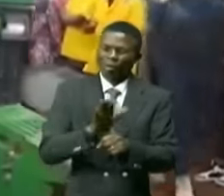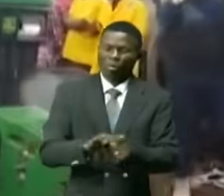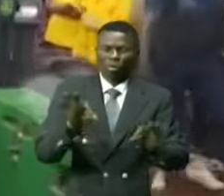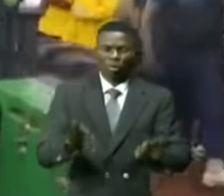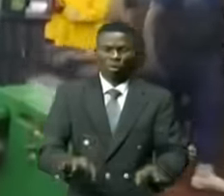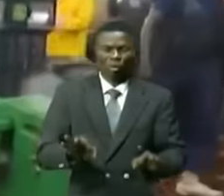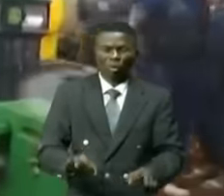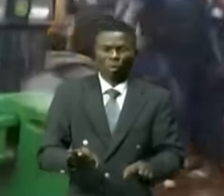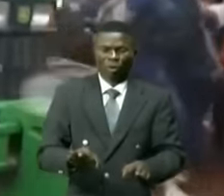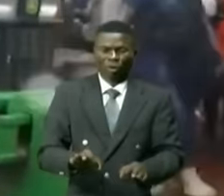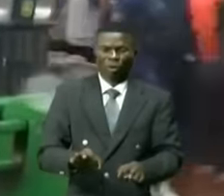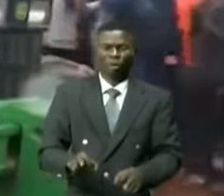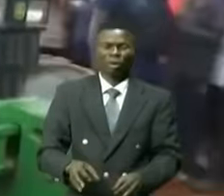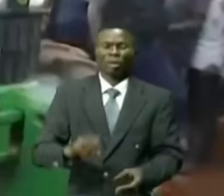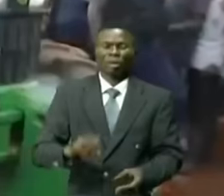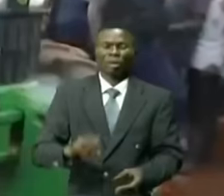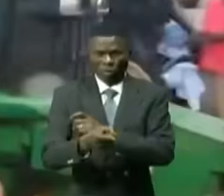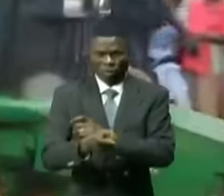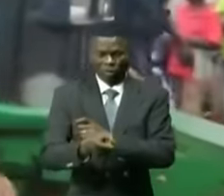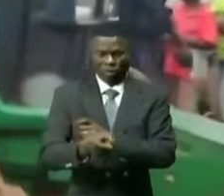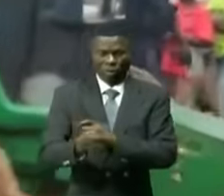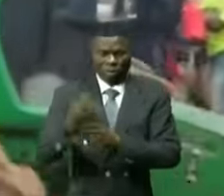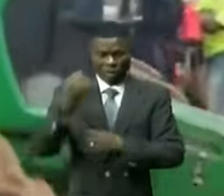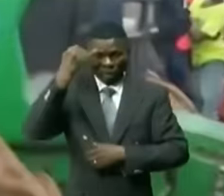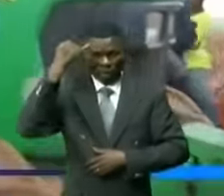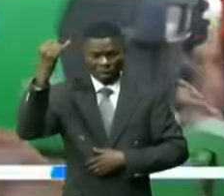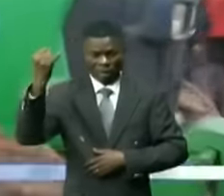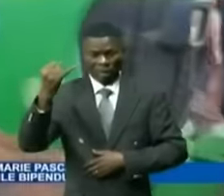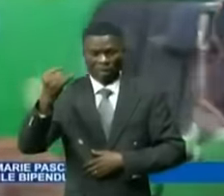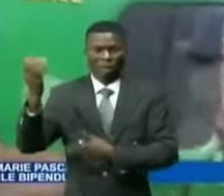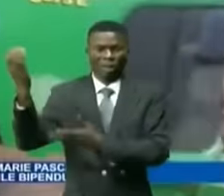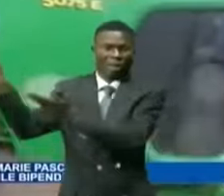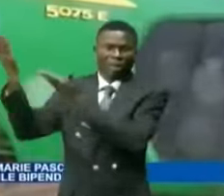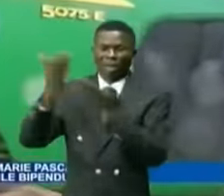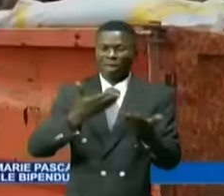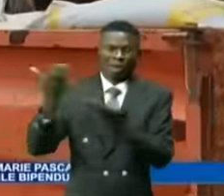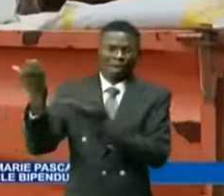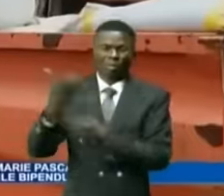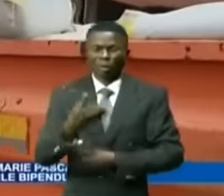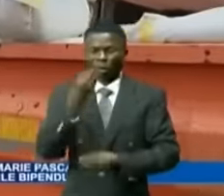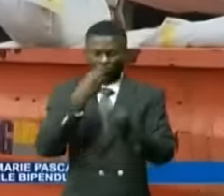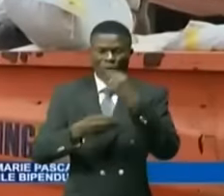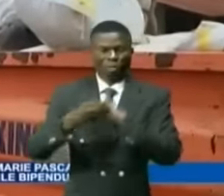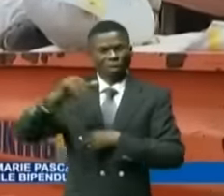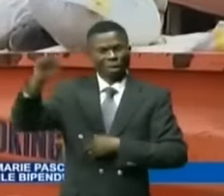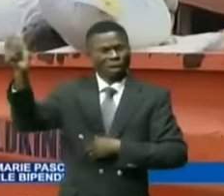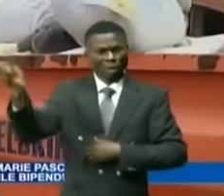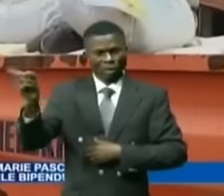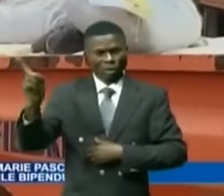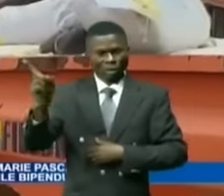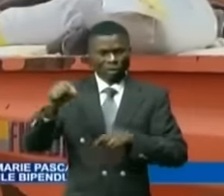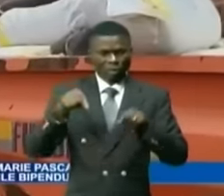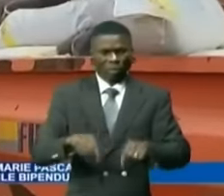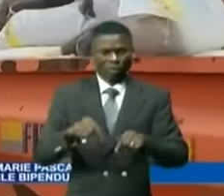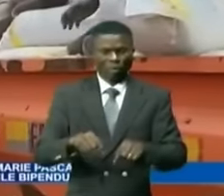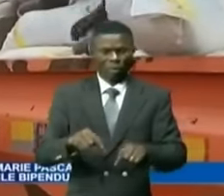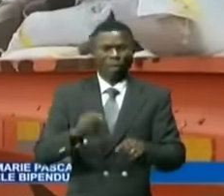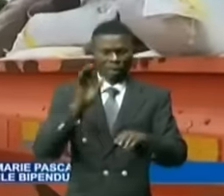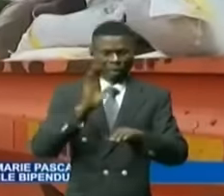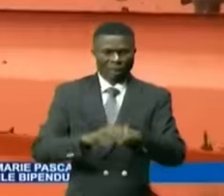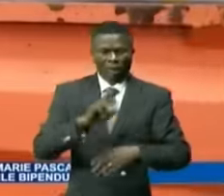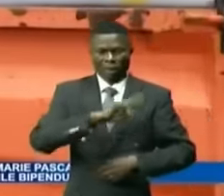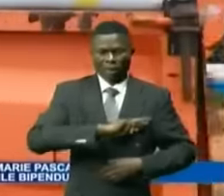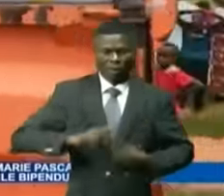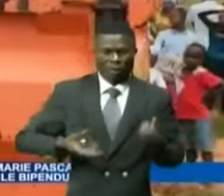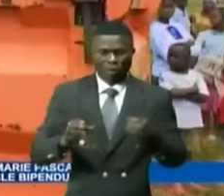sous-sol par le renversement. Tendance des importations des denrées alimentaires et coûte annuellement à la République au